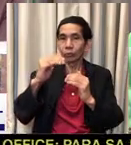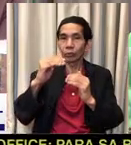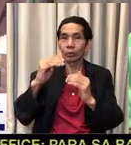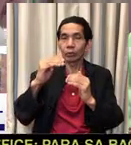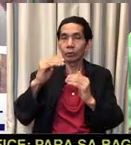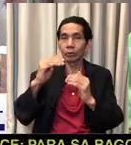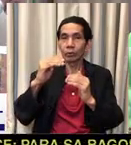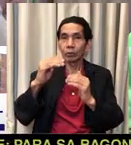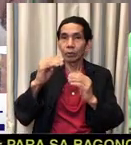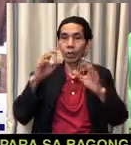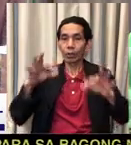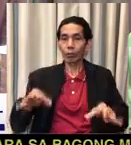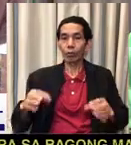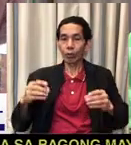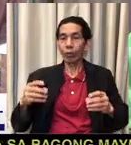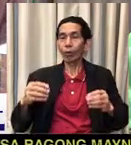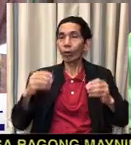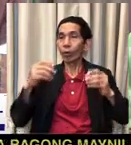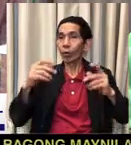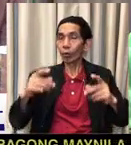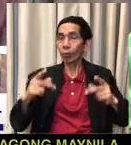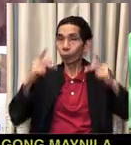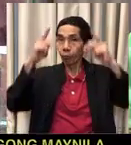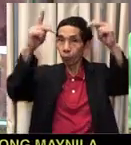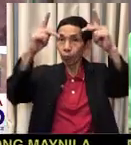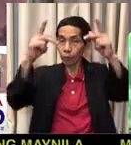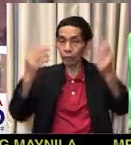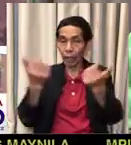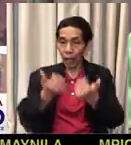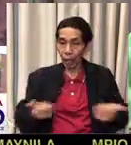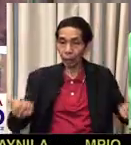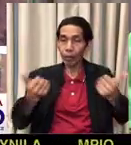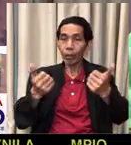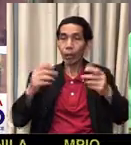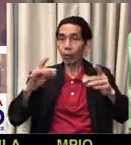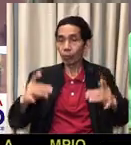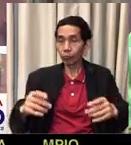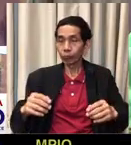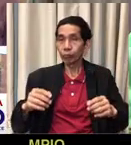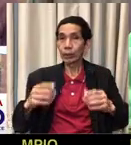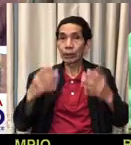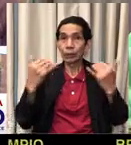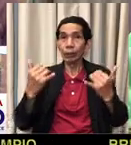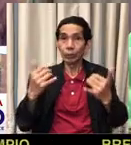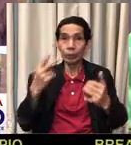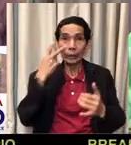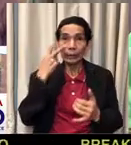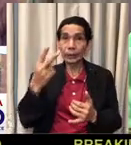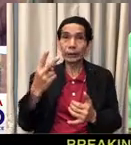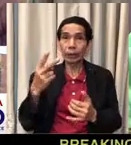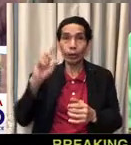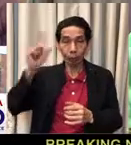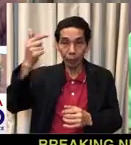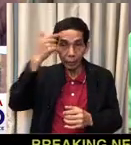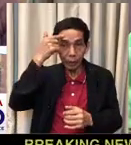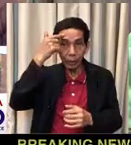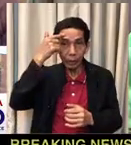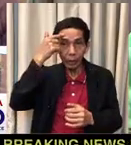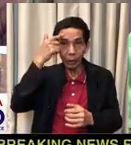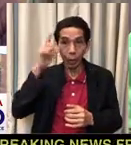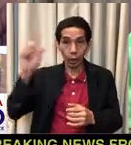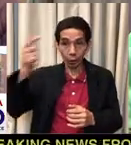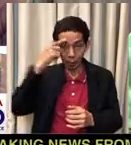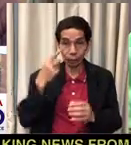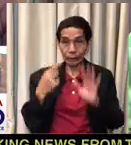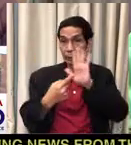nanawa, nung pinost po natin yung mga available. Ayan. Oh, bago mo ikwento ate, okay. Ngayon lang kayo nakakita ng gobyerno. Ah,